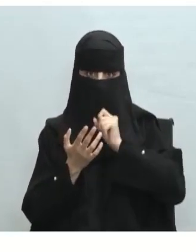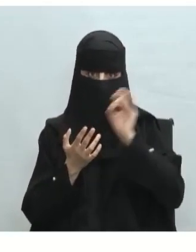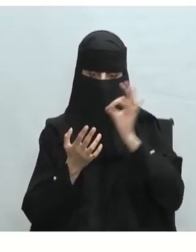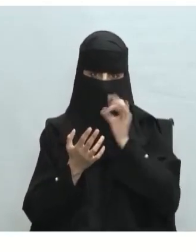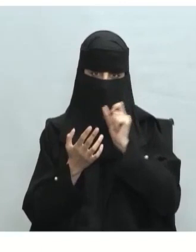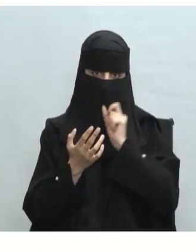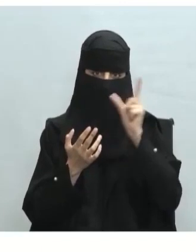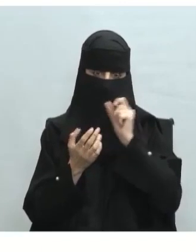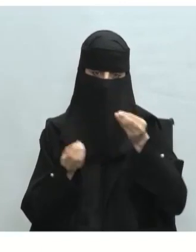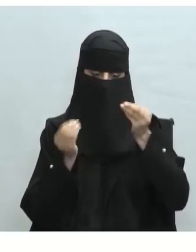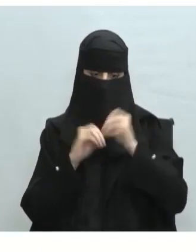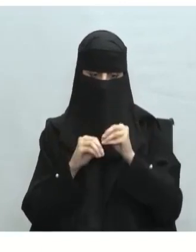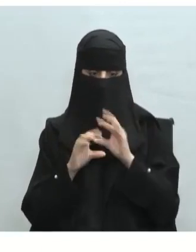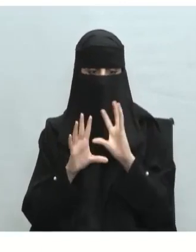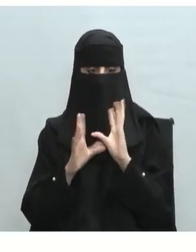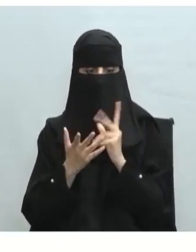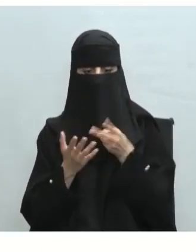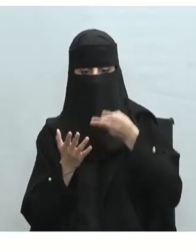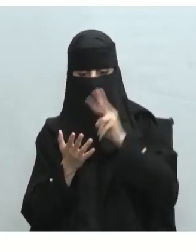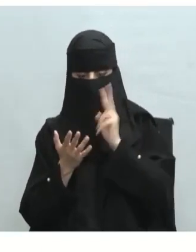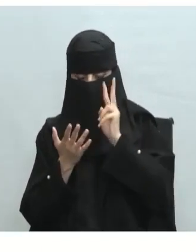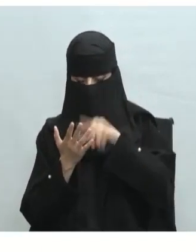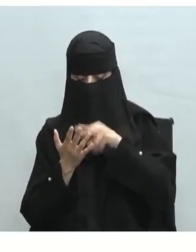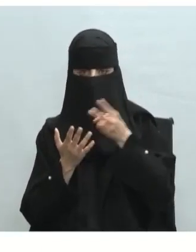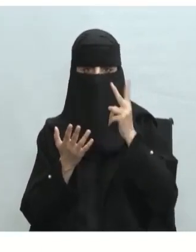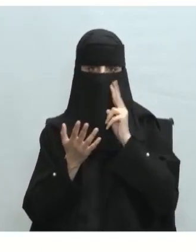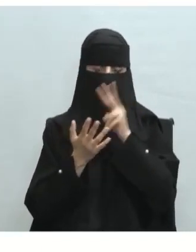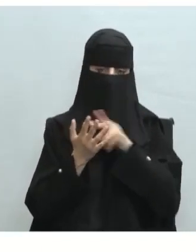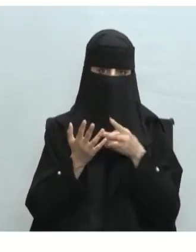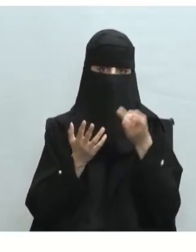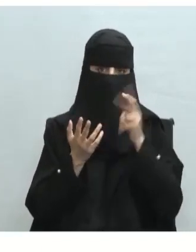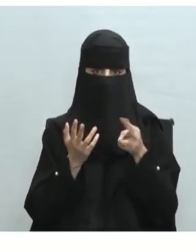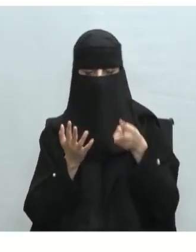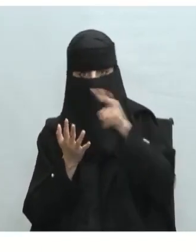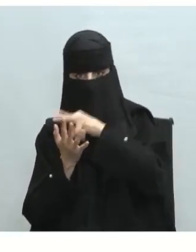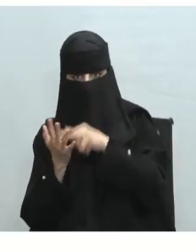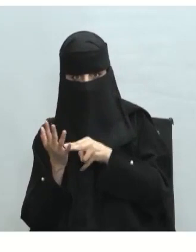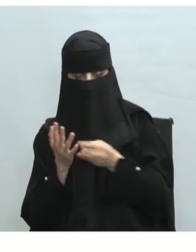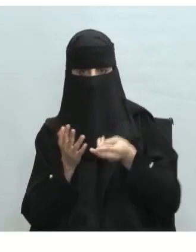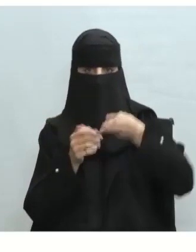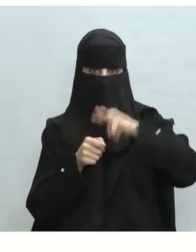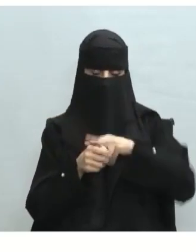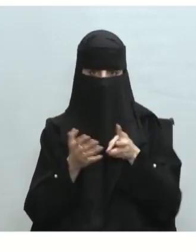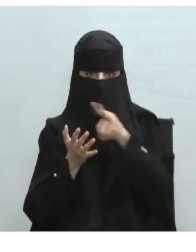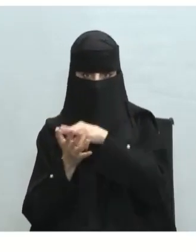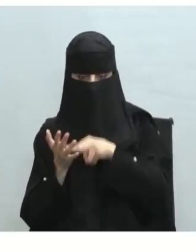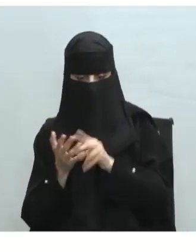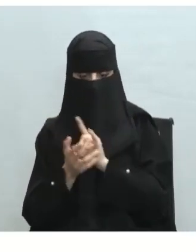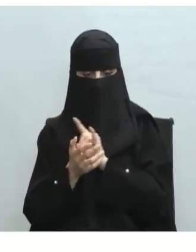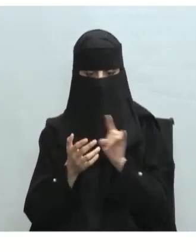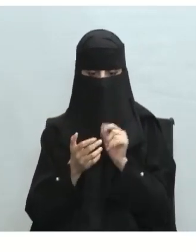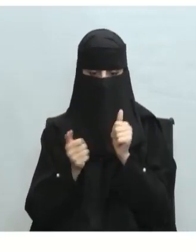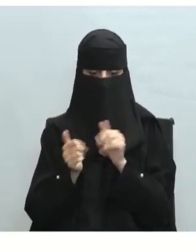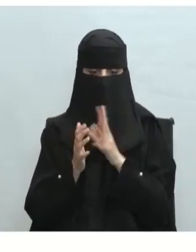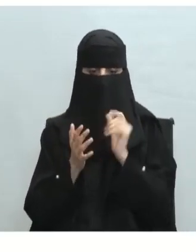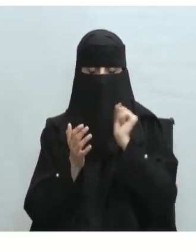يفقد فلا تقرا قراءه سريعه او ضعف الاضاءه وغيرها او مشاكل صحيه او العادات الخاطئه في القراءه كالصوت المرتفع مثلا